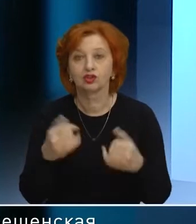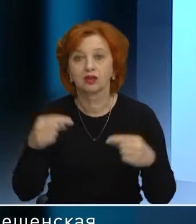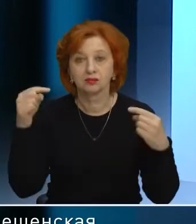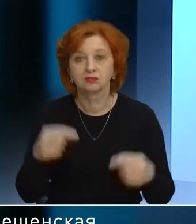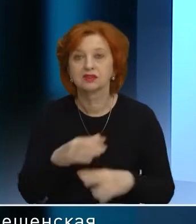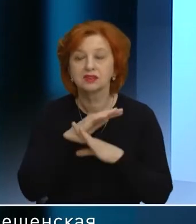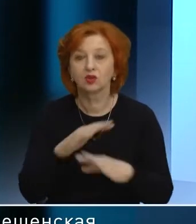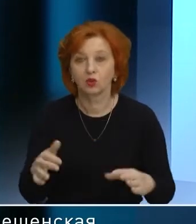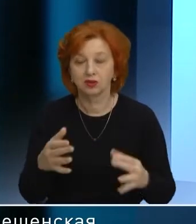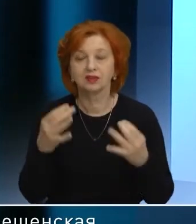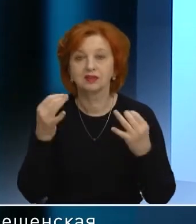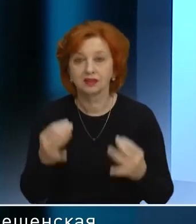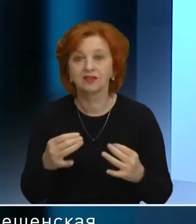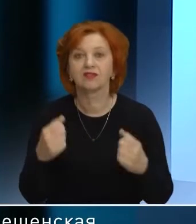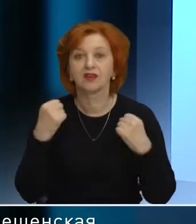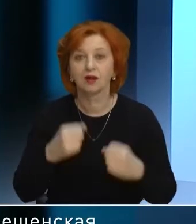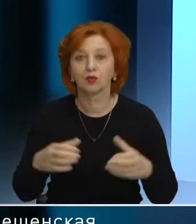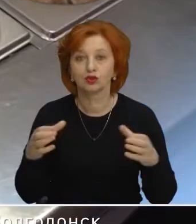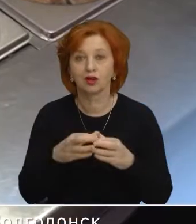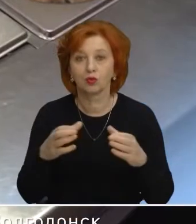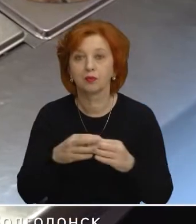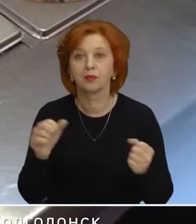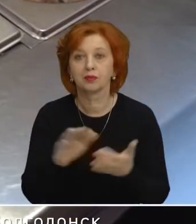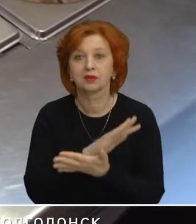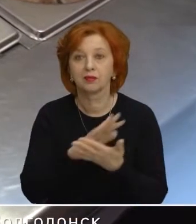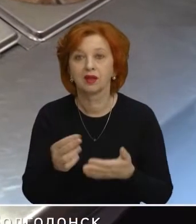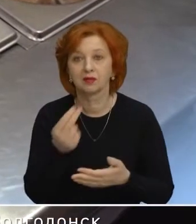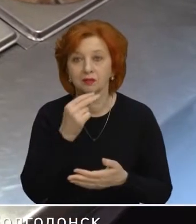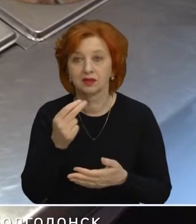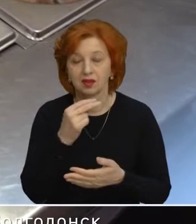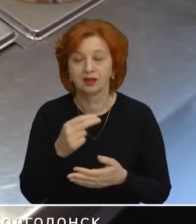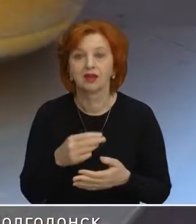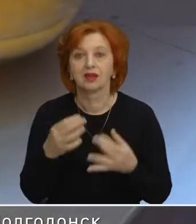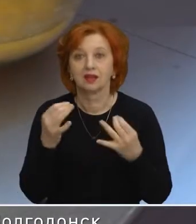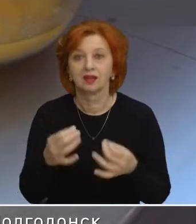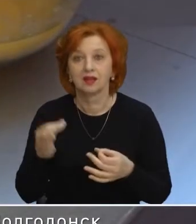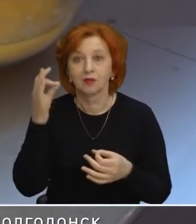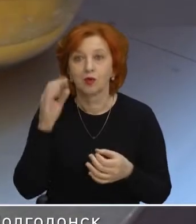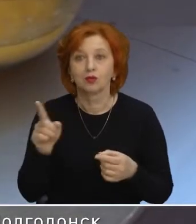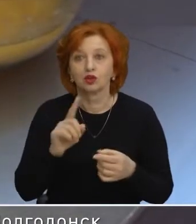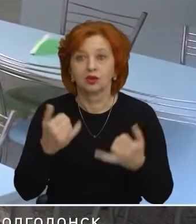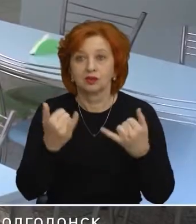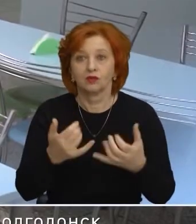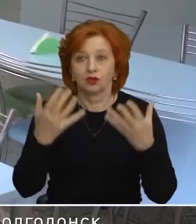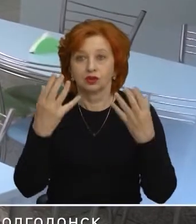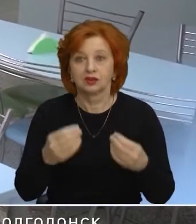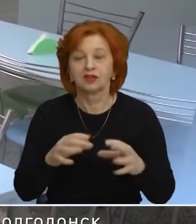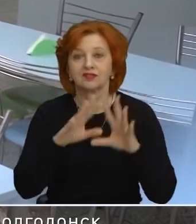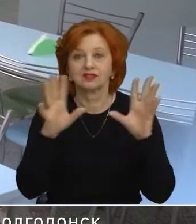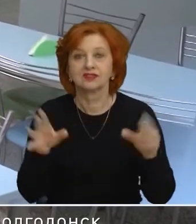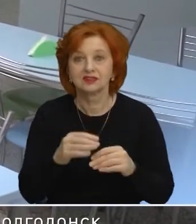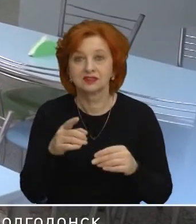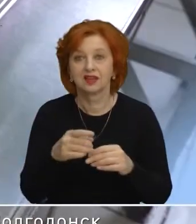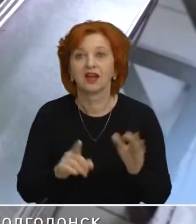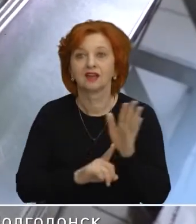расширенном заседании рабочей группы по организации бесплатного горячего питания для обучающихся. Напомню, на сегодняшний день все ученики